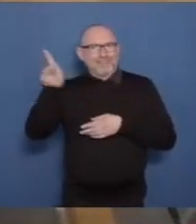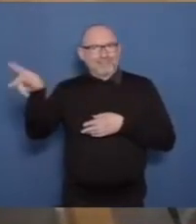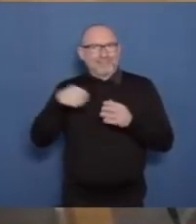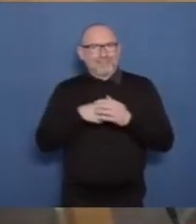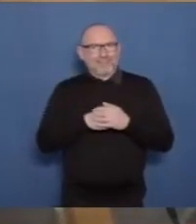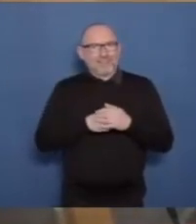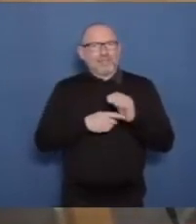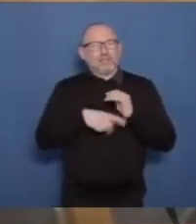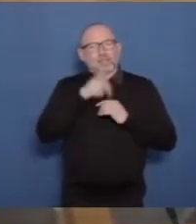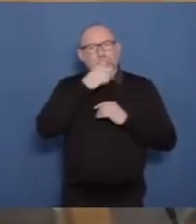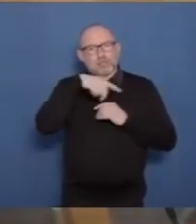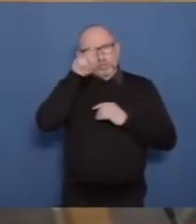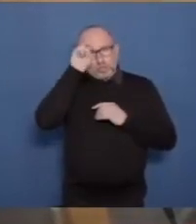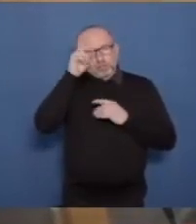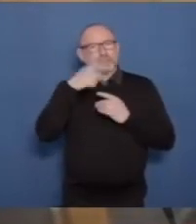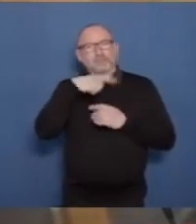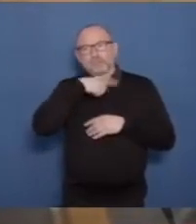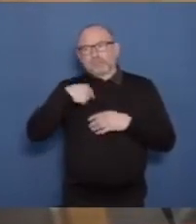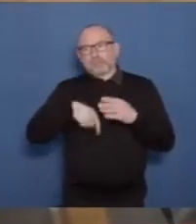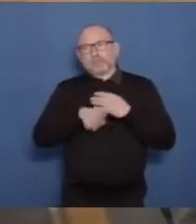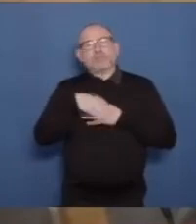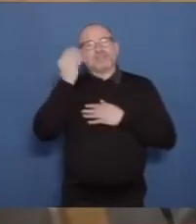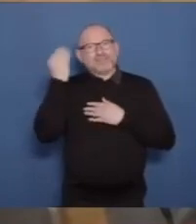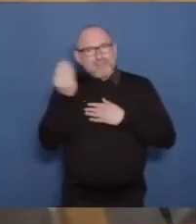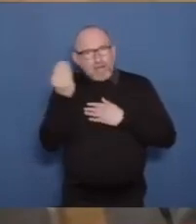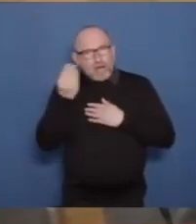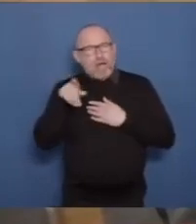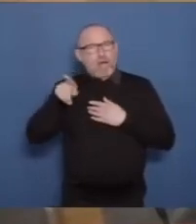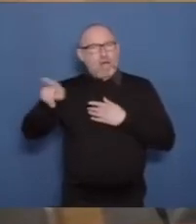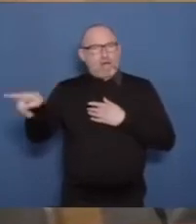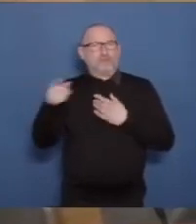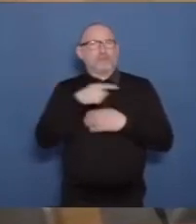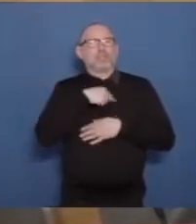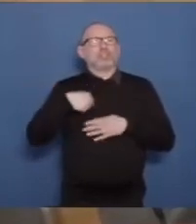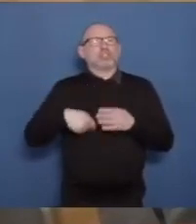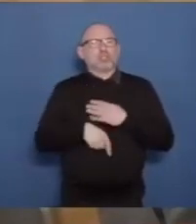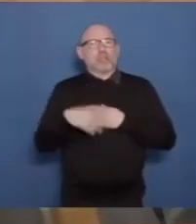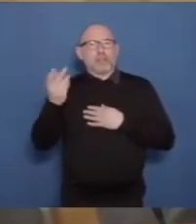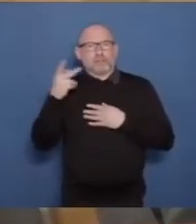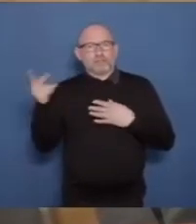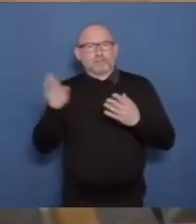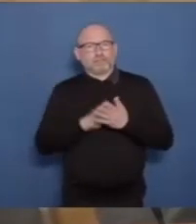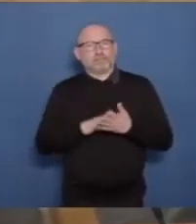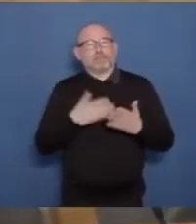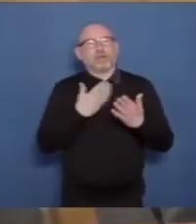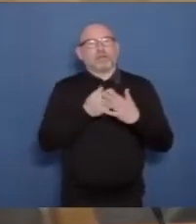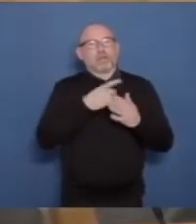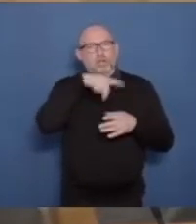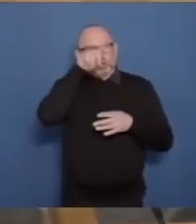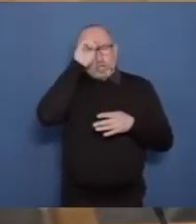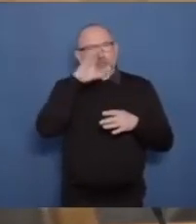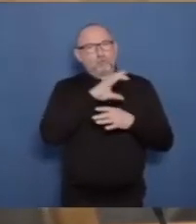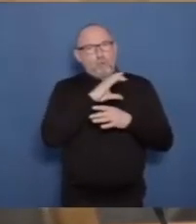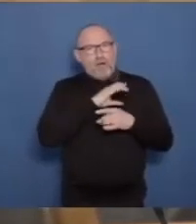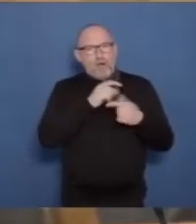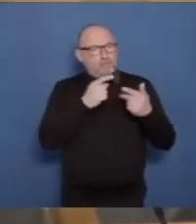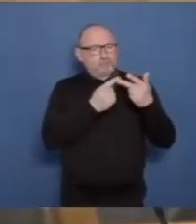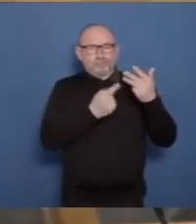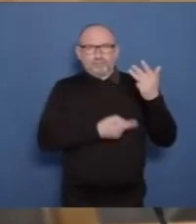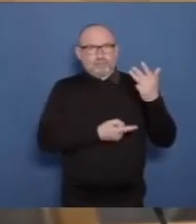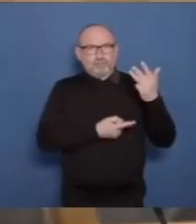dem chinesischen Vakzin in Belgrad, der Deutsch-Kubaner mit dem kubanischen Vakzin. Gibt es da Planungen, wie man